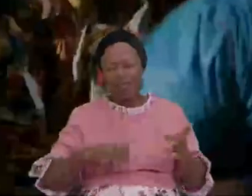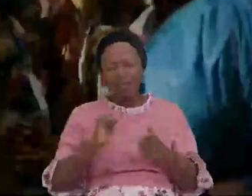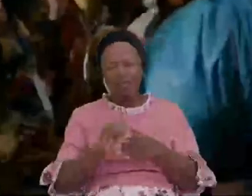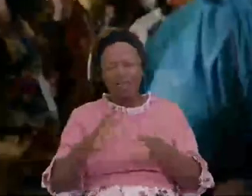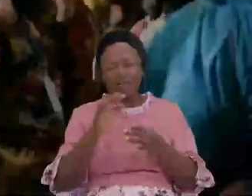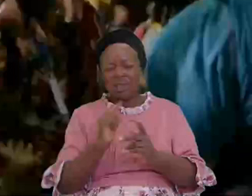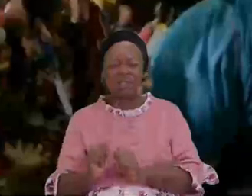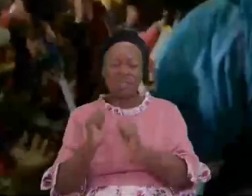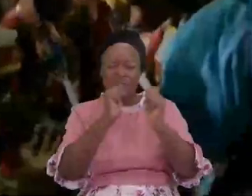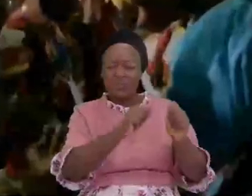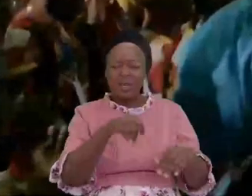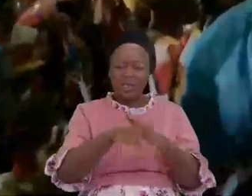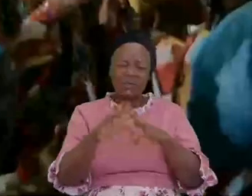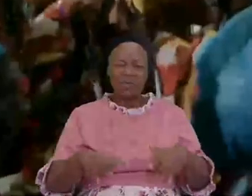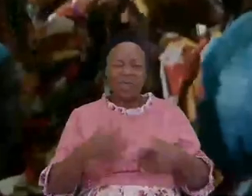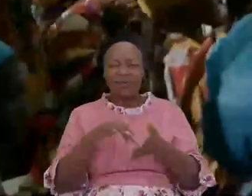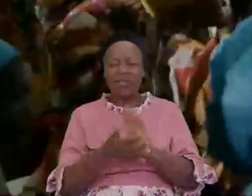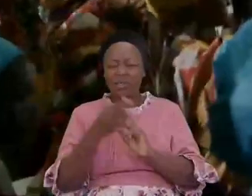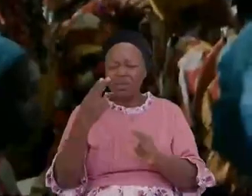transférée dans ta vie.